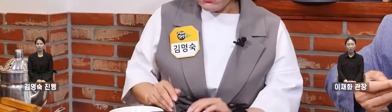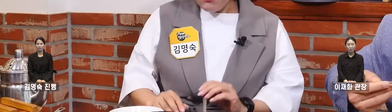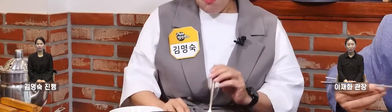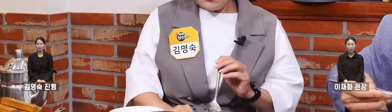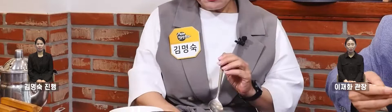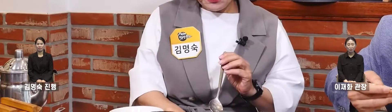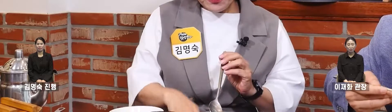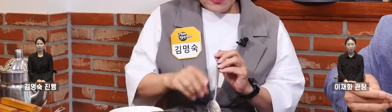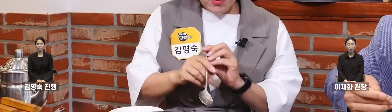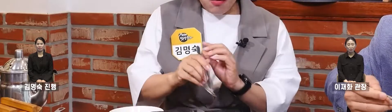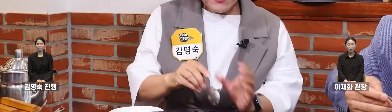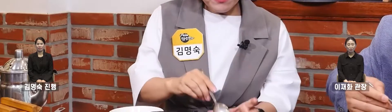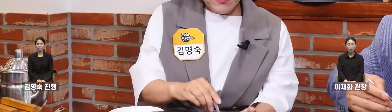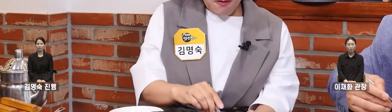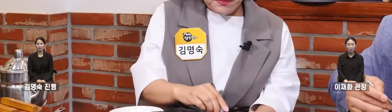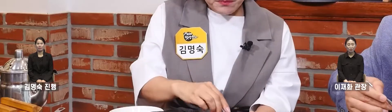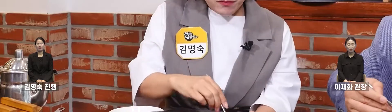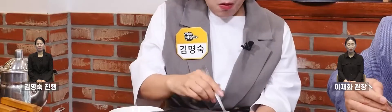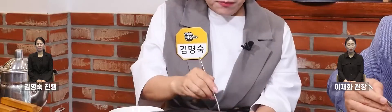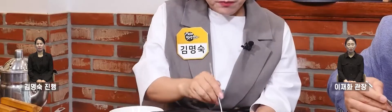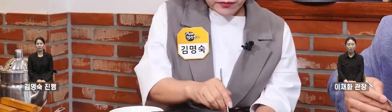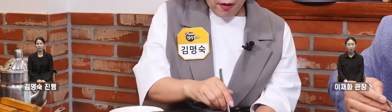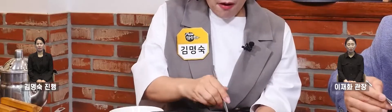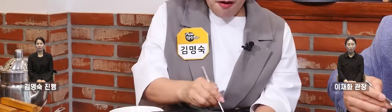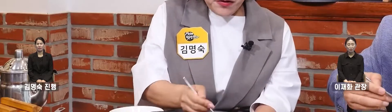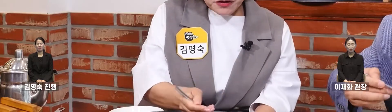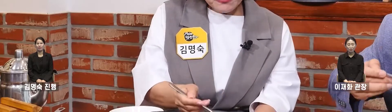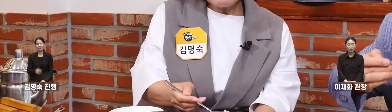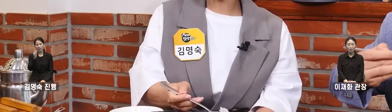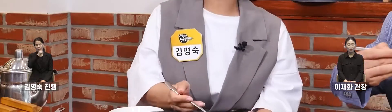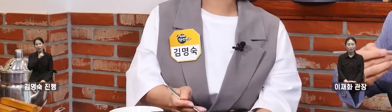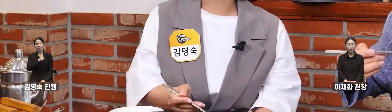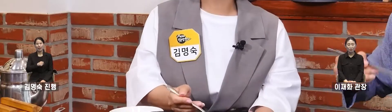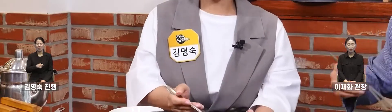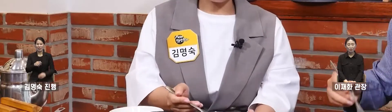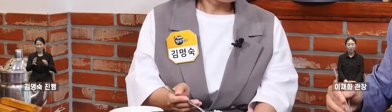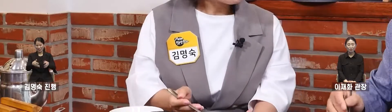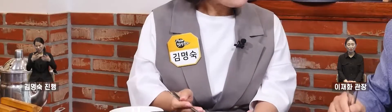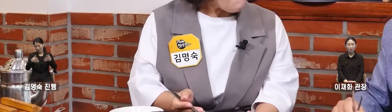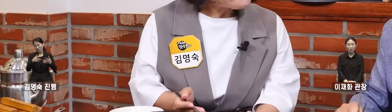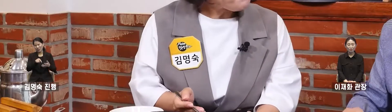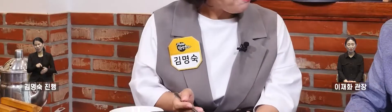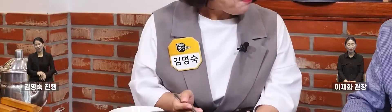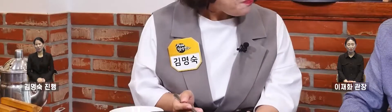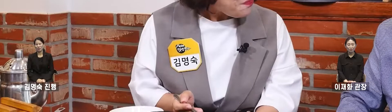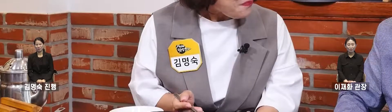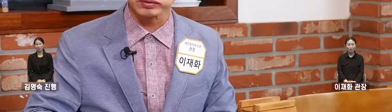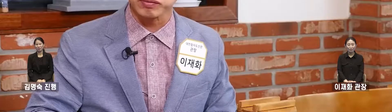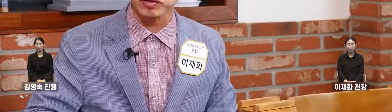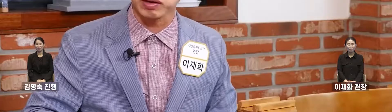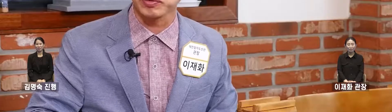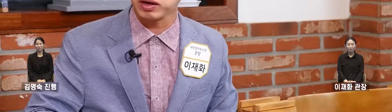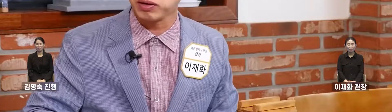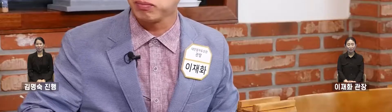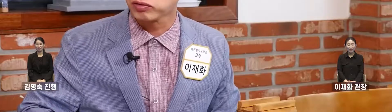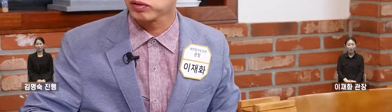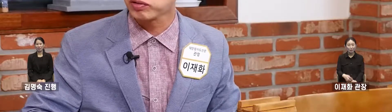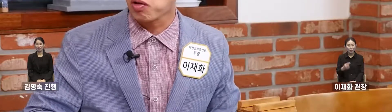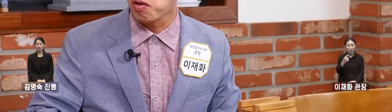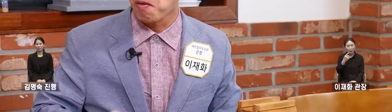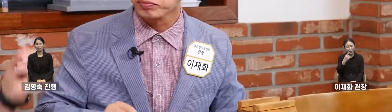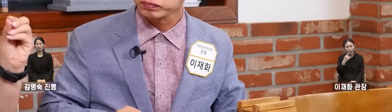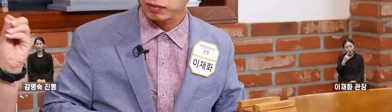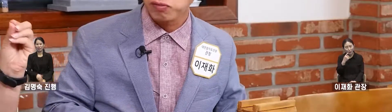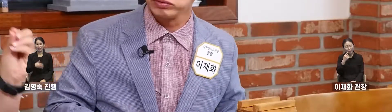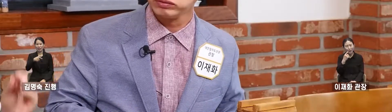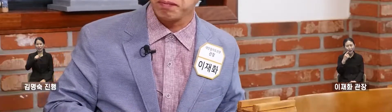상추 겉절이도 그냥 좀 쌉쌀한 맛도